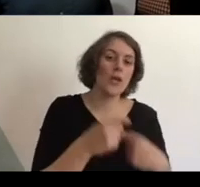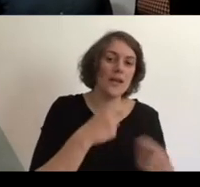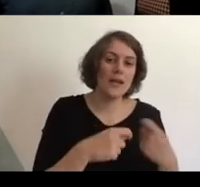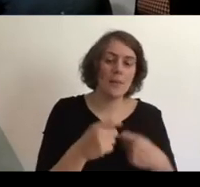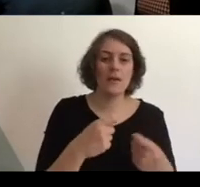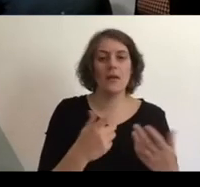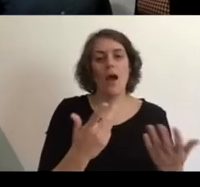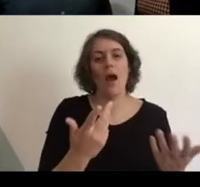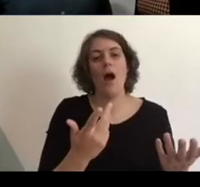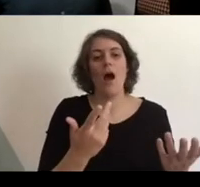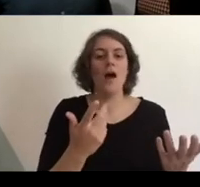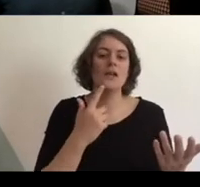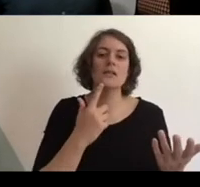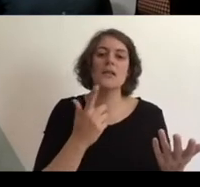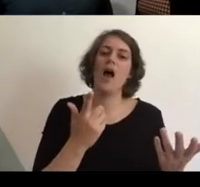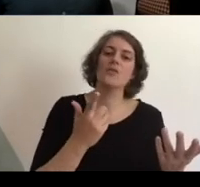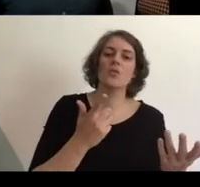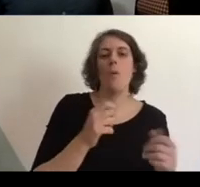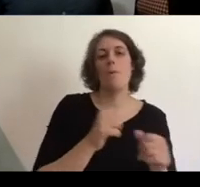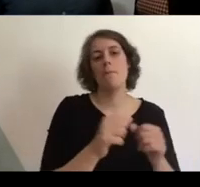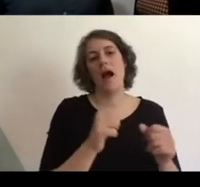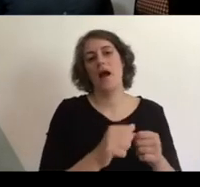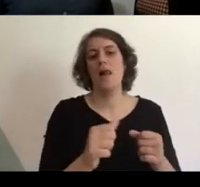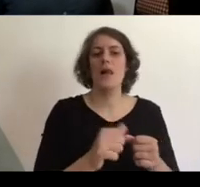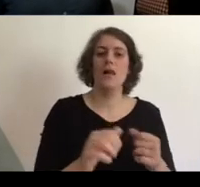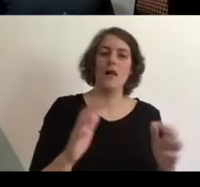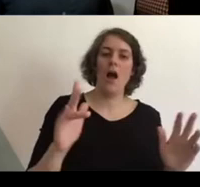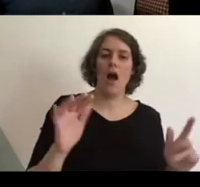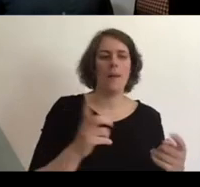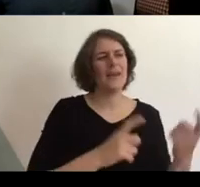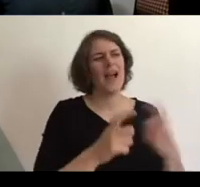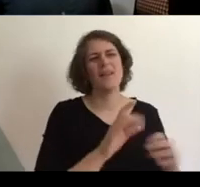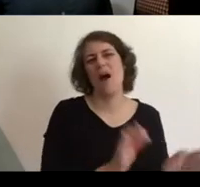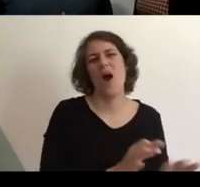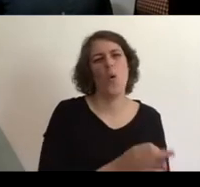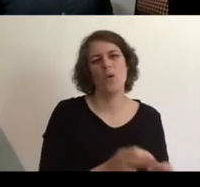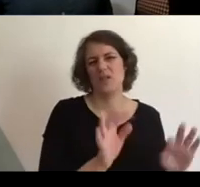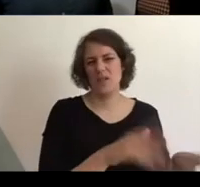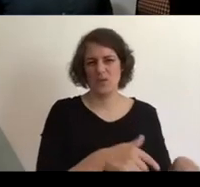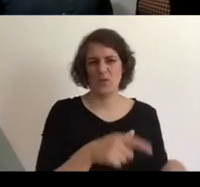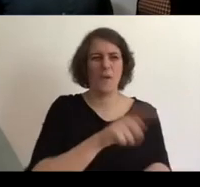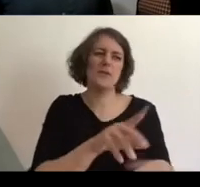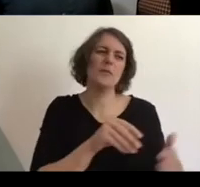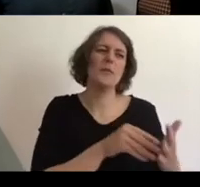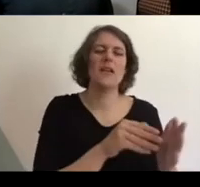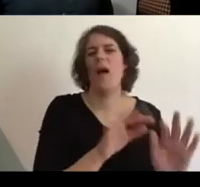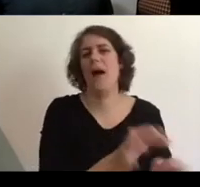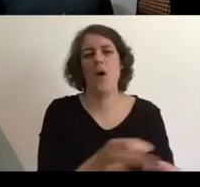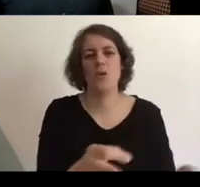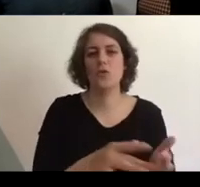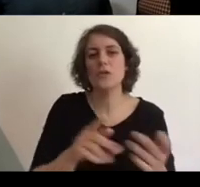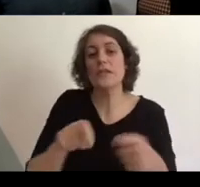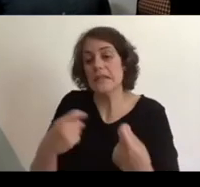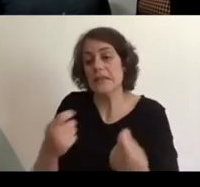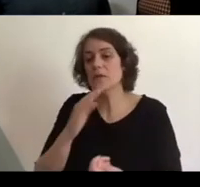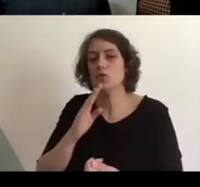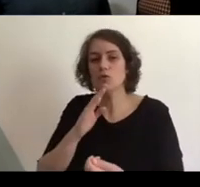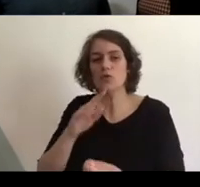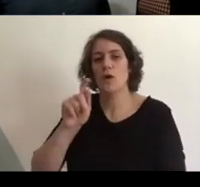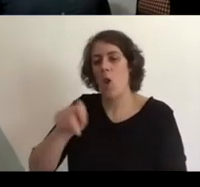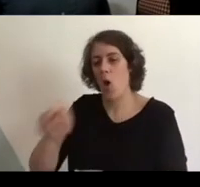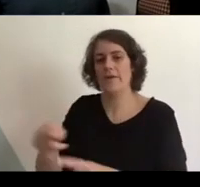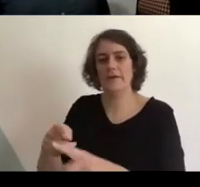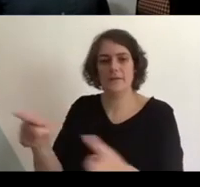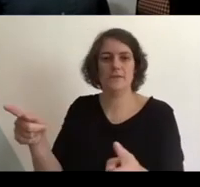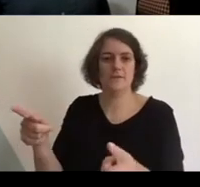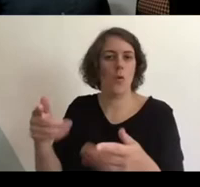in denen man nicht unbedingt jetzt mal die Migranten braucht oder Menschen mit Behinderung braucht, weil man hat genug Personal, die